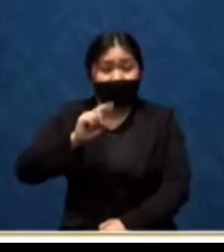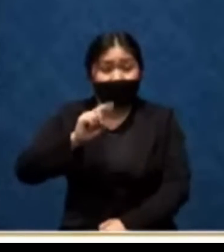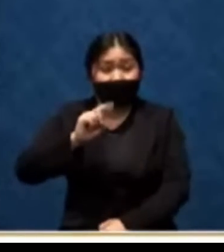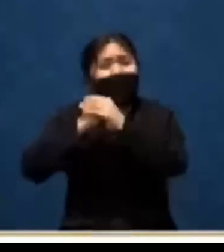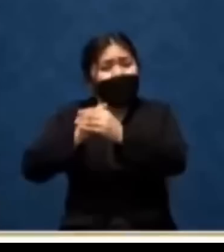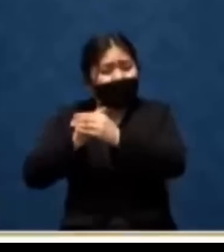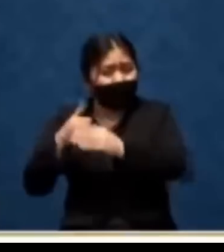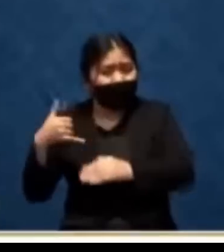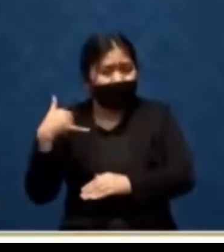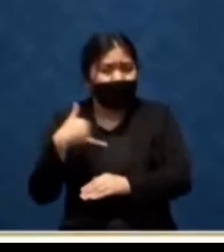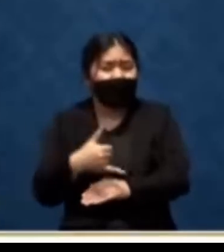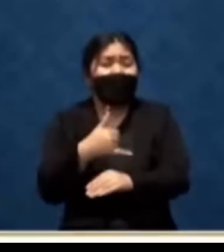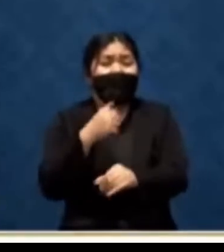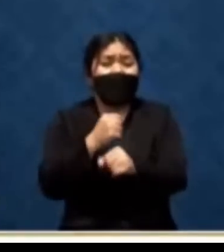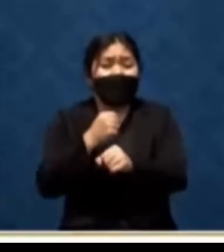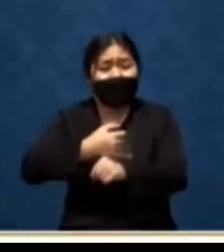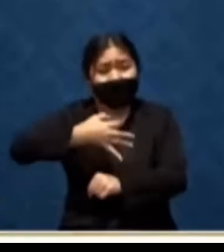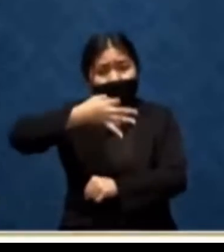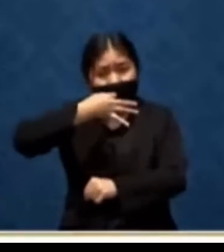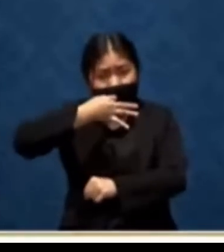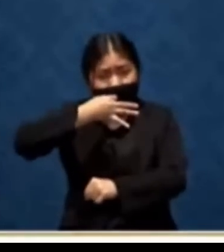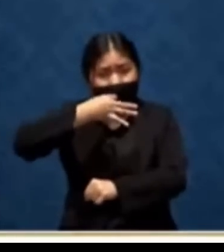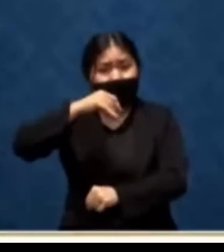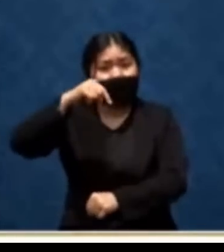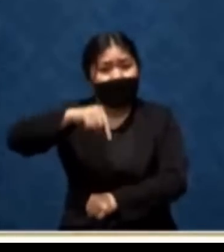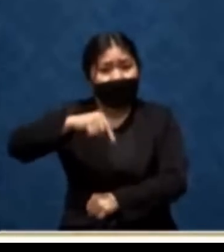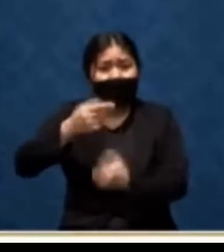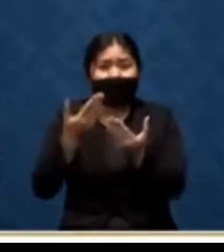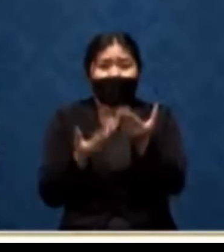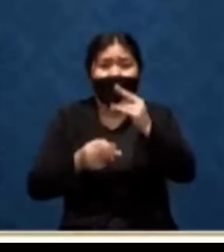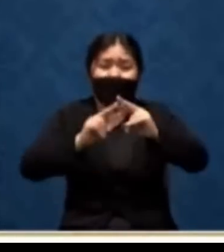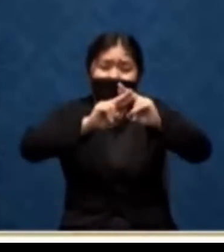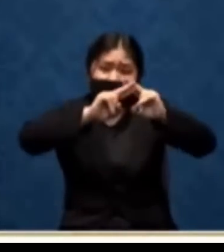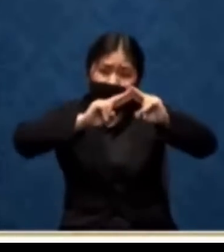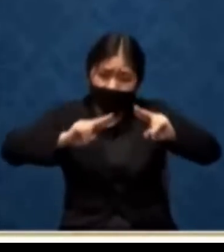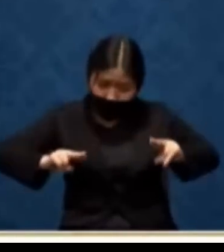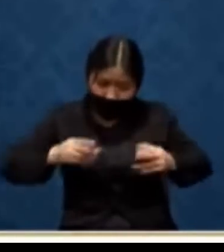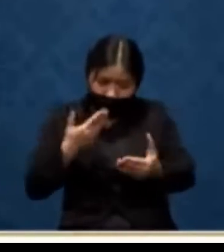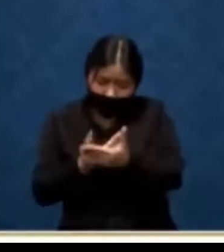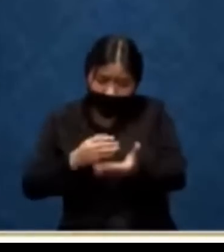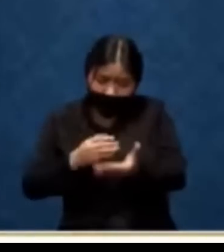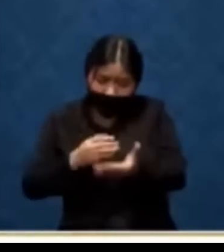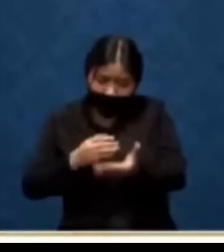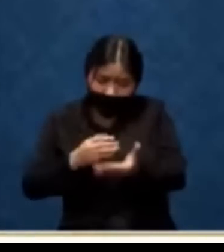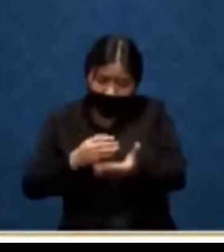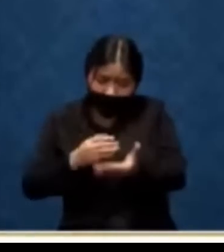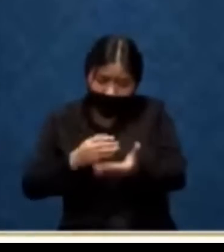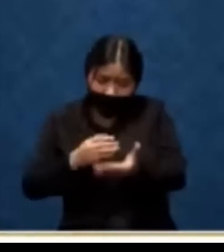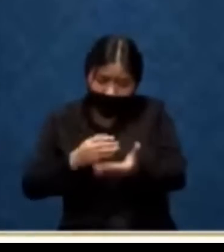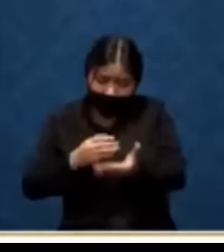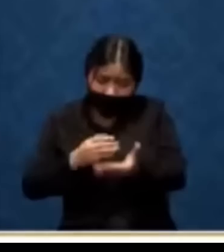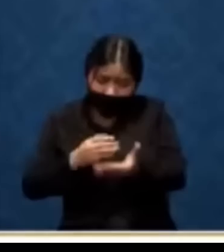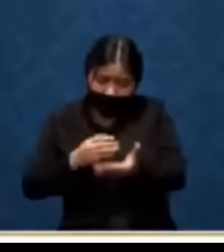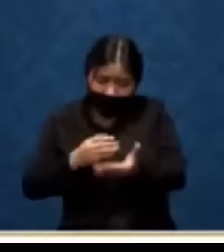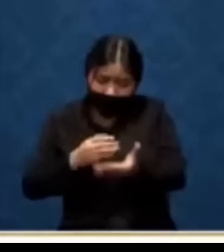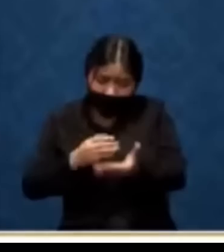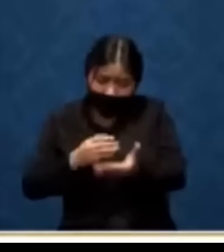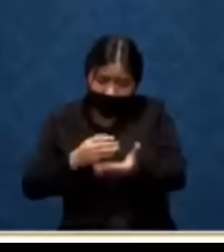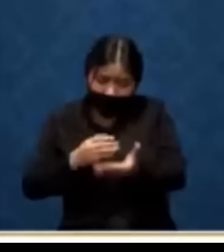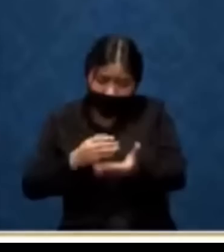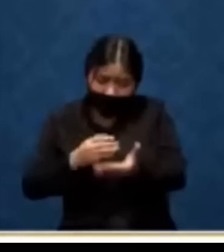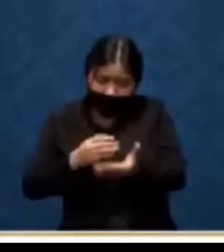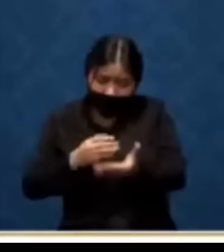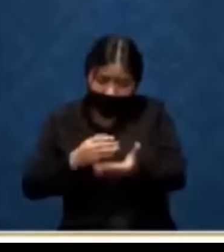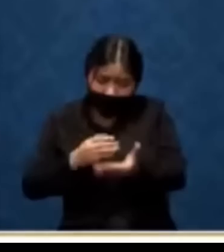ทำกินรู้ไหมครับบางร้านพวกนี้ทุ่มเงินเช่าที่กันเดือนละเป็นแสนแต่ขายรองเท้